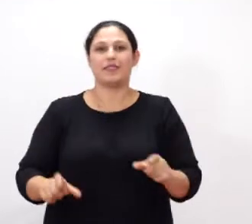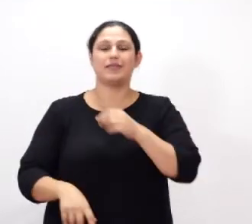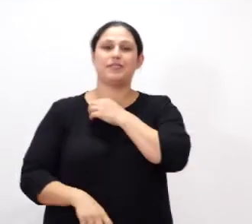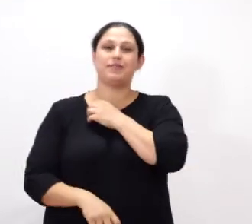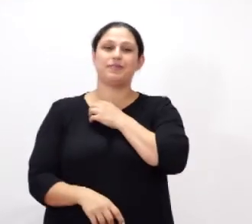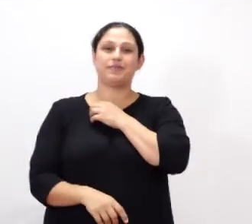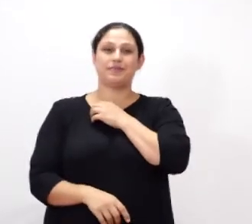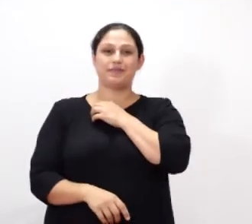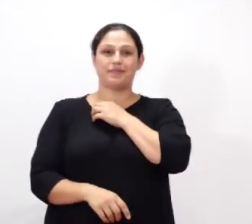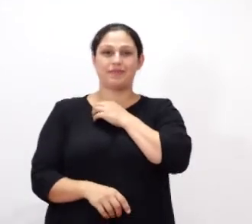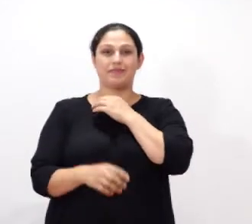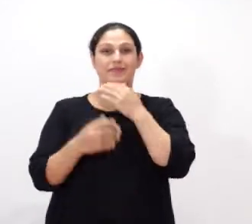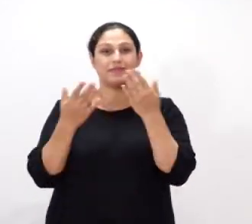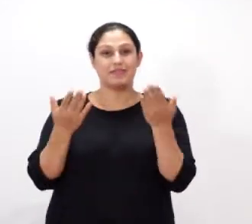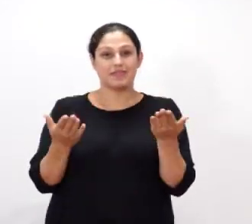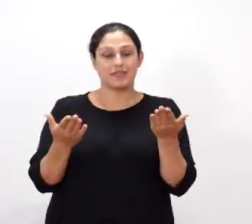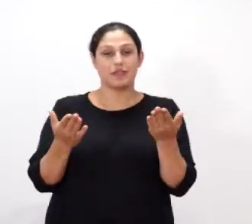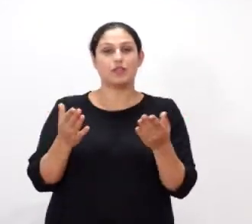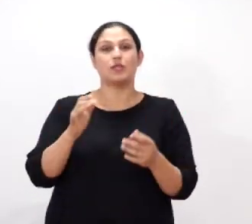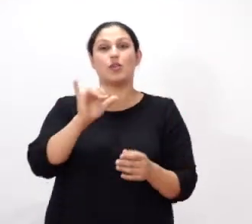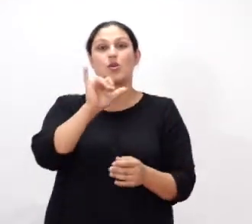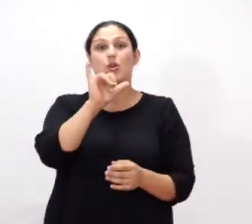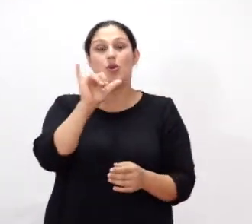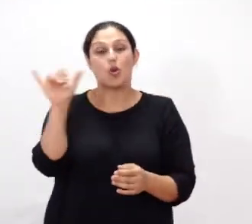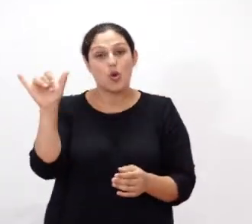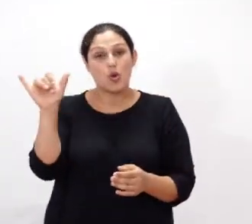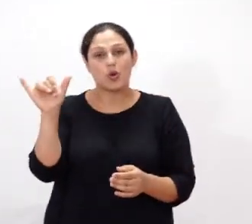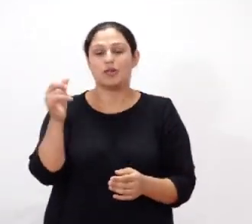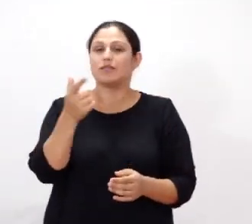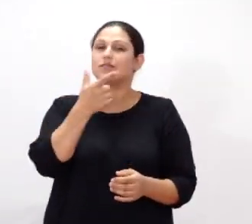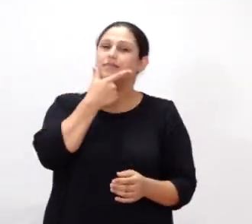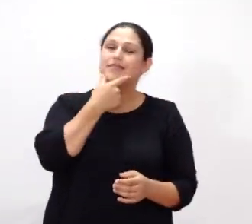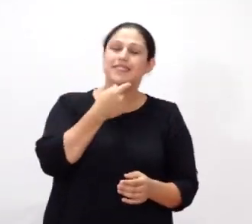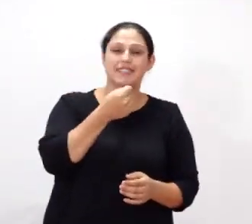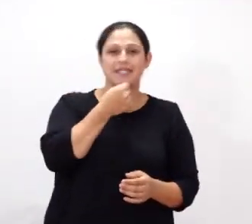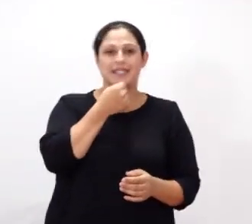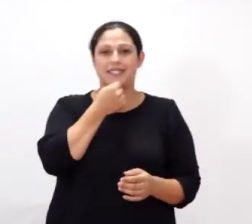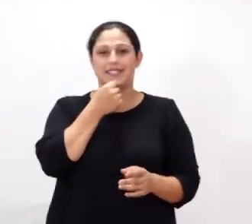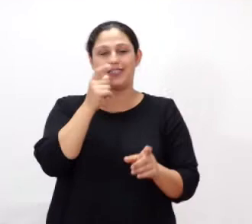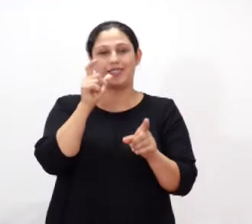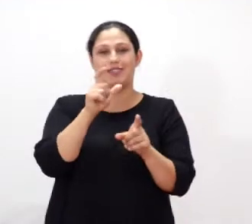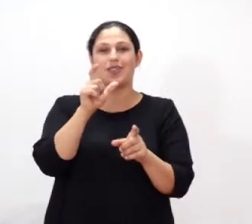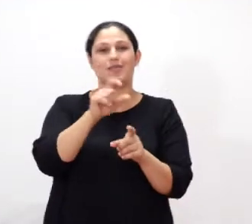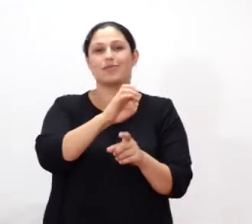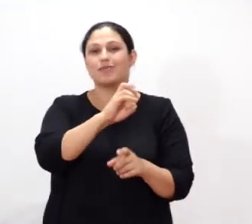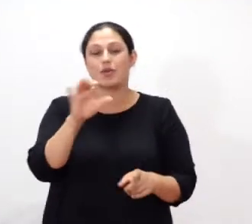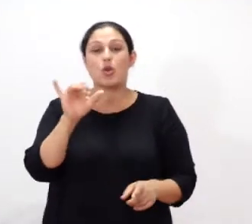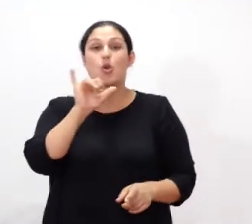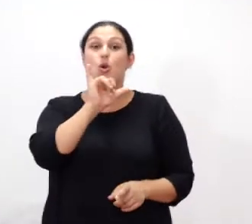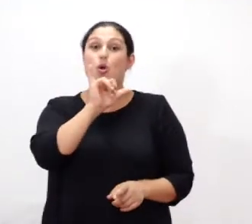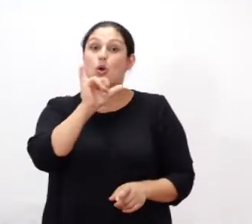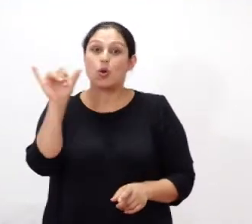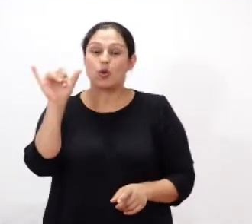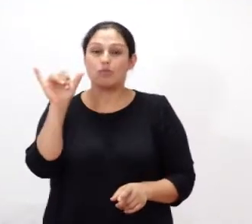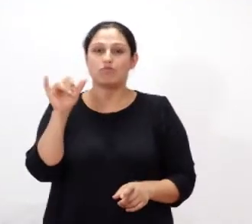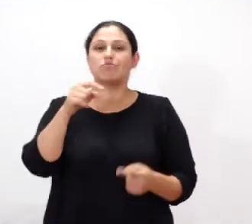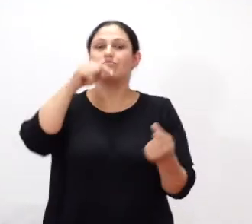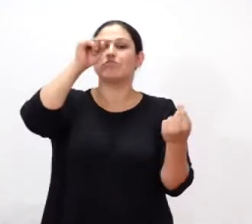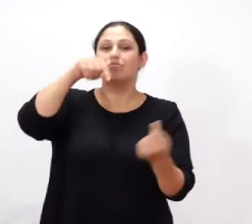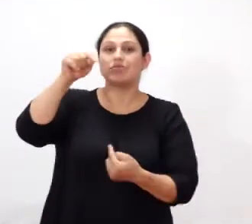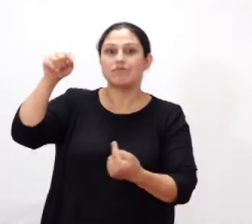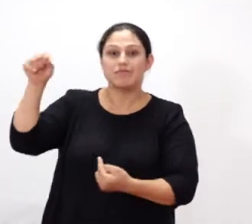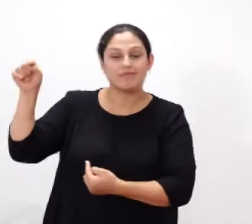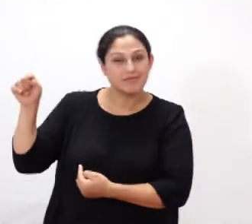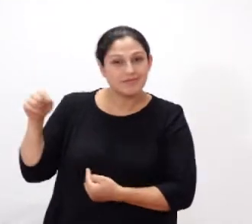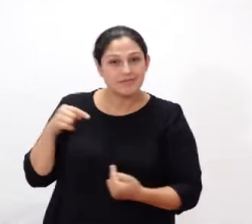میخونیم او حرفی خوشکلاه است او زیبی هر